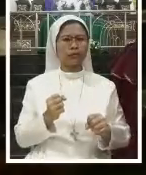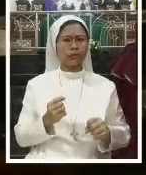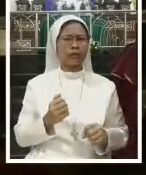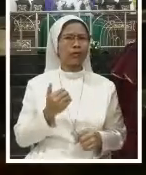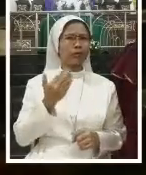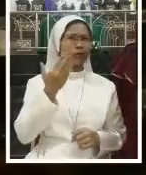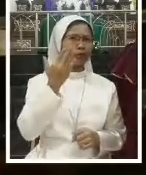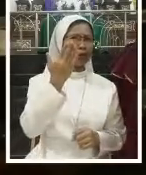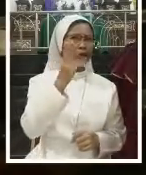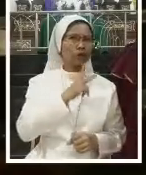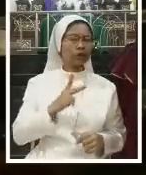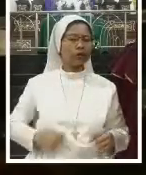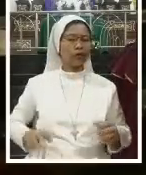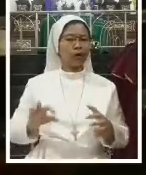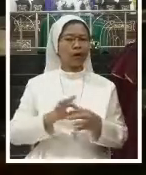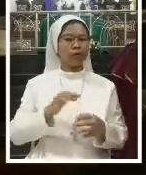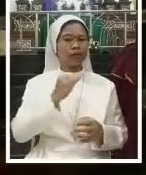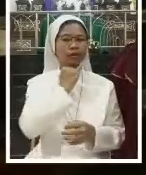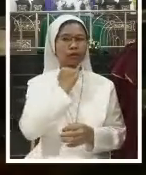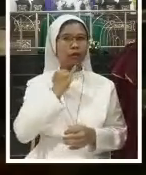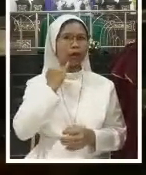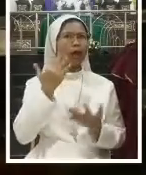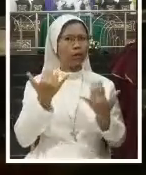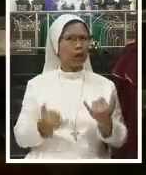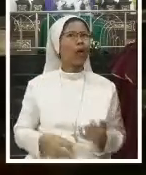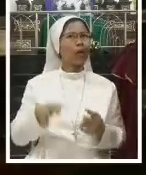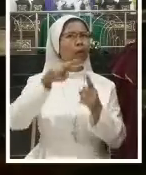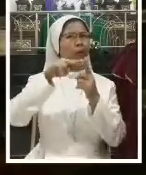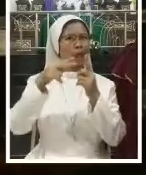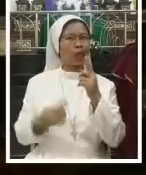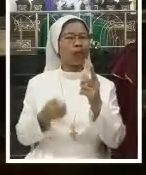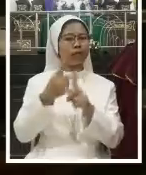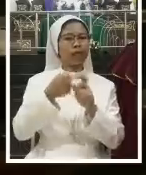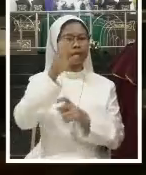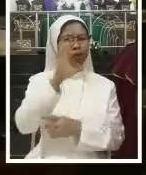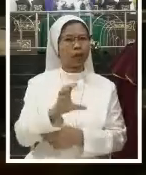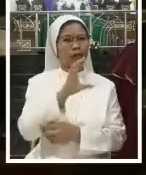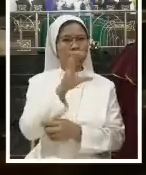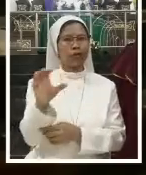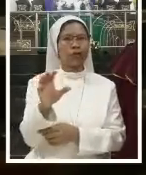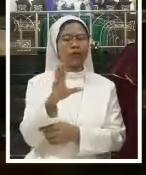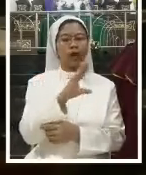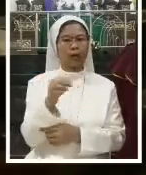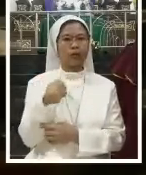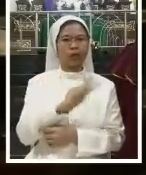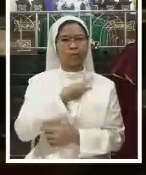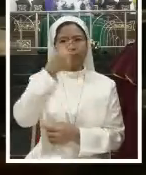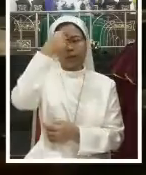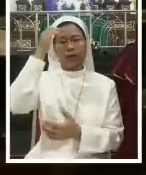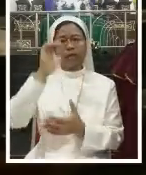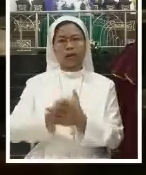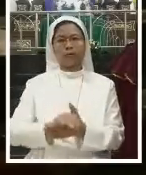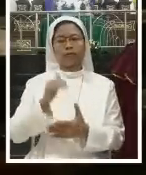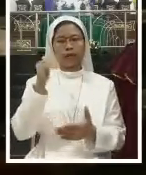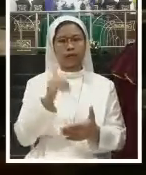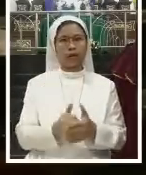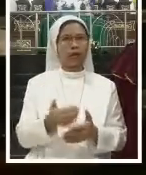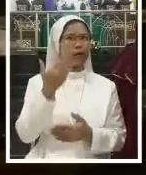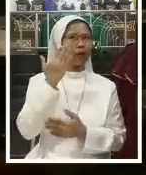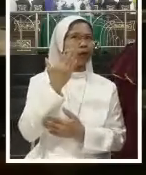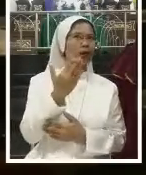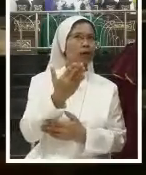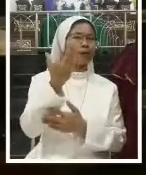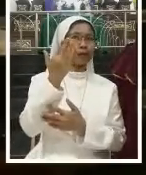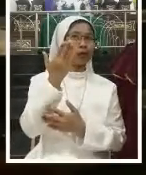ni Israel. Maghilig siya ngunyan, hali sa krus, asin matubod kami sa iya. Tiwala siya